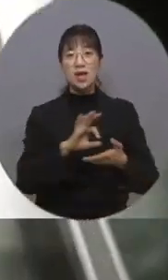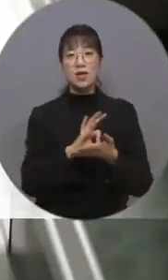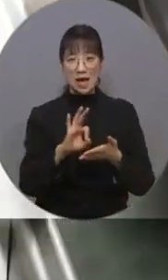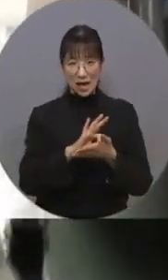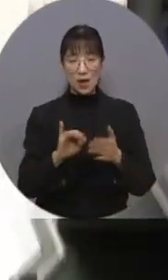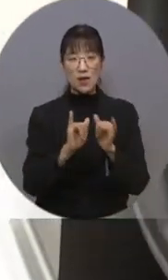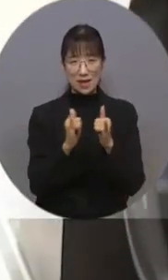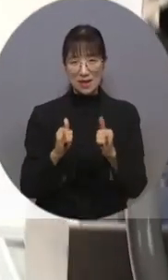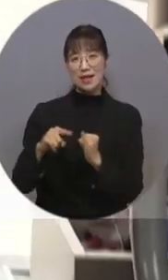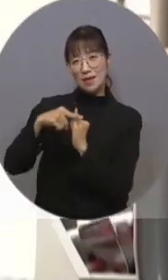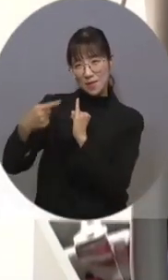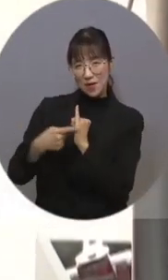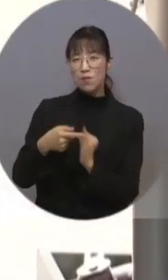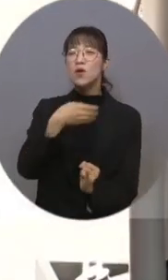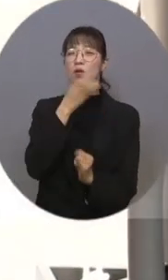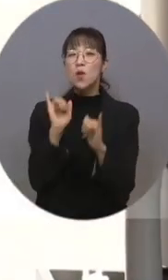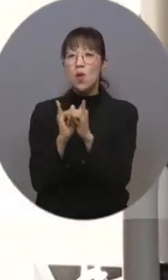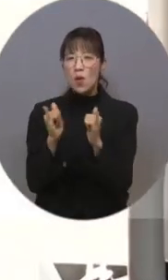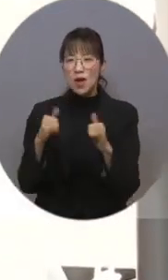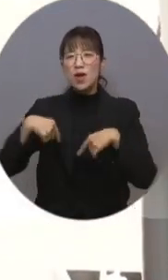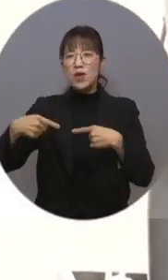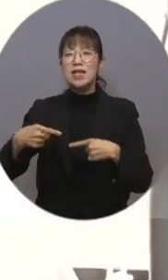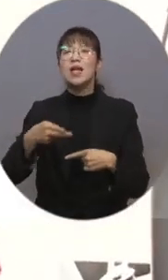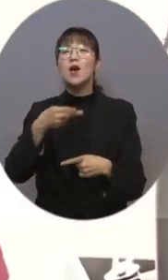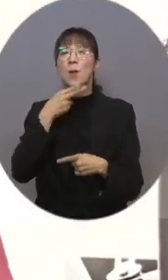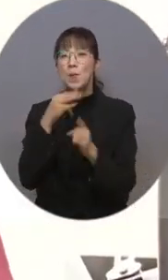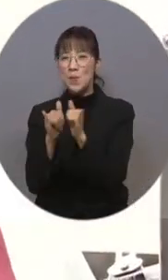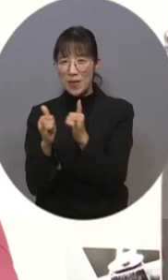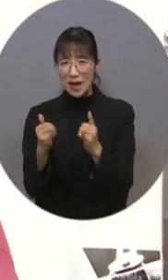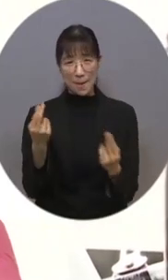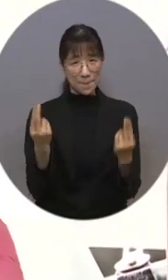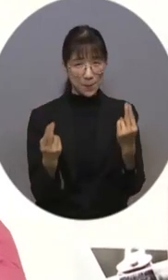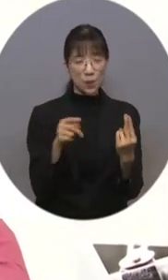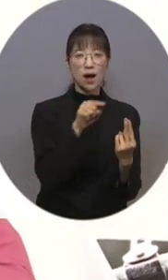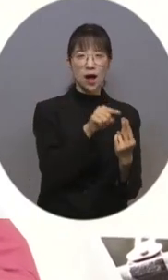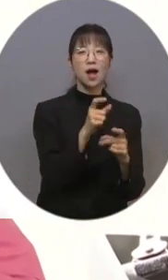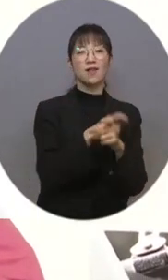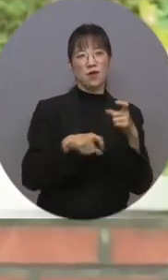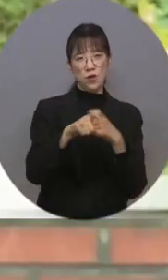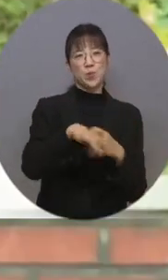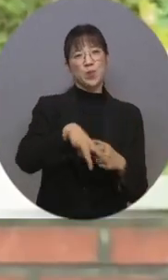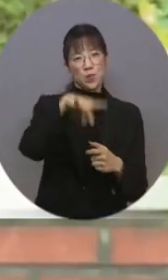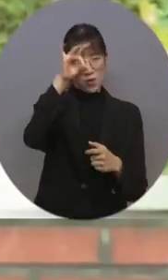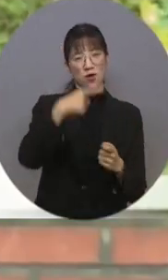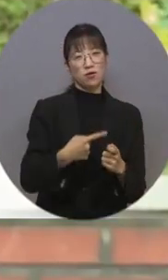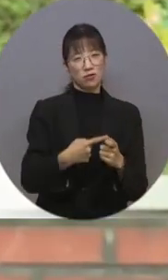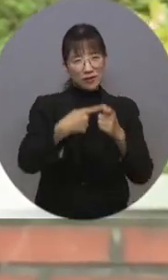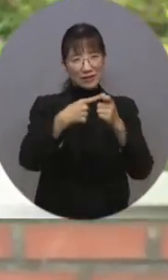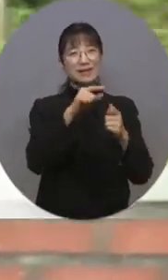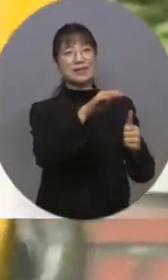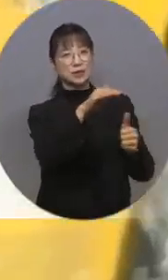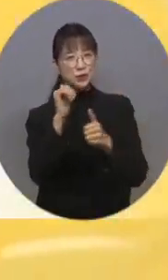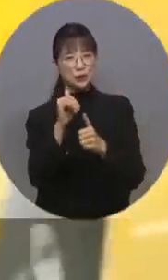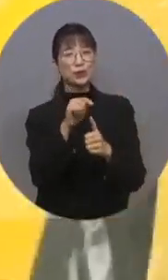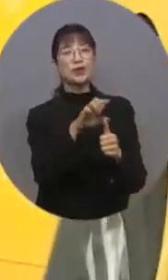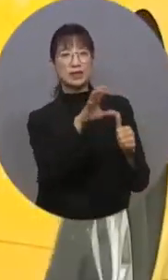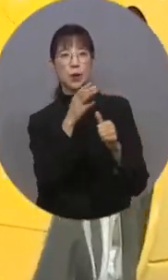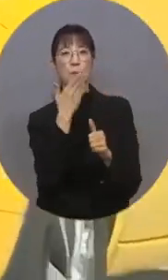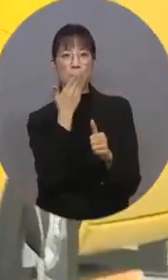교통약자가 임산부, 노인 등 비휠체어 교통약자보다 장애인 콜택시를 우선 이용할 수 있도록